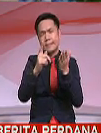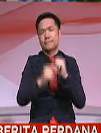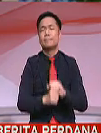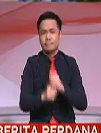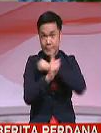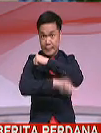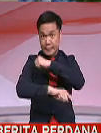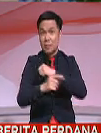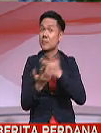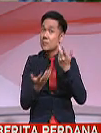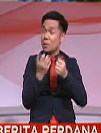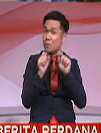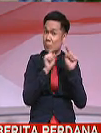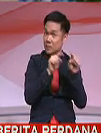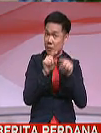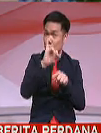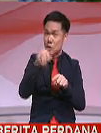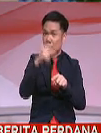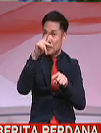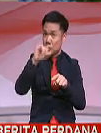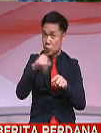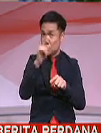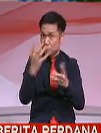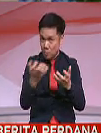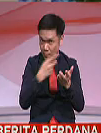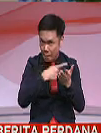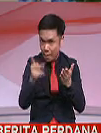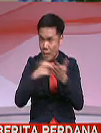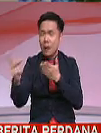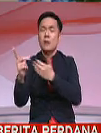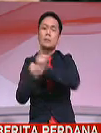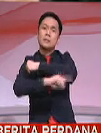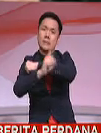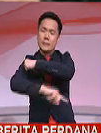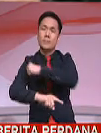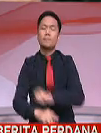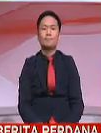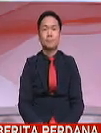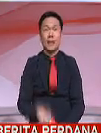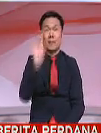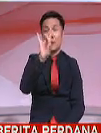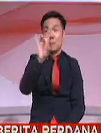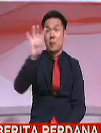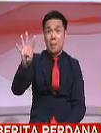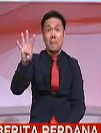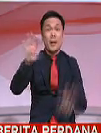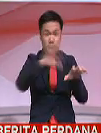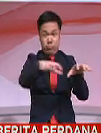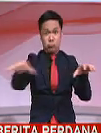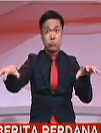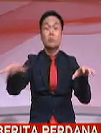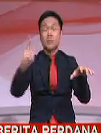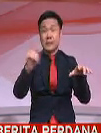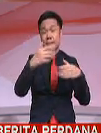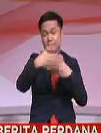ramai Anda tangan keji untuk mencegah Taman laboratories 48 kontoj beroperasi di sebuah